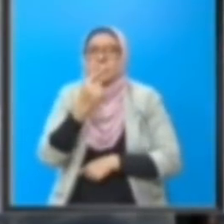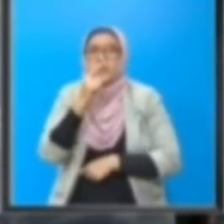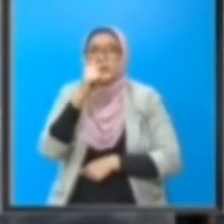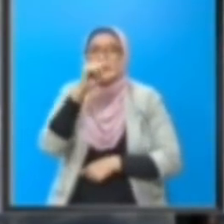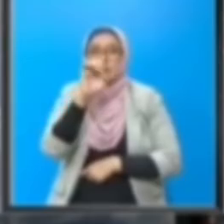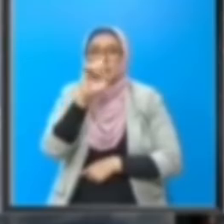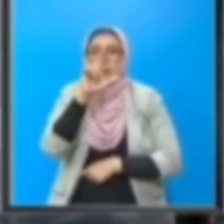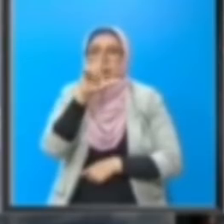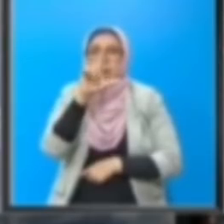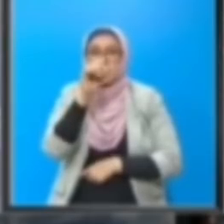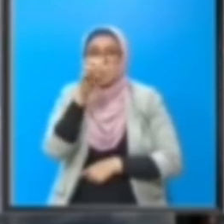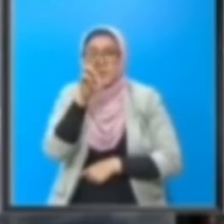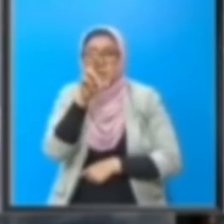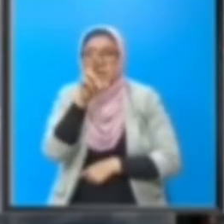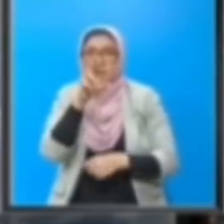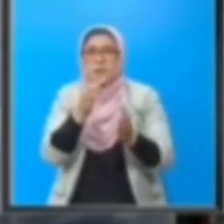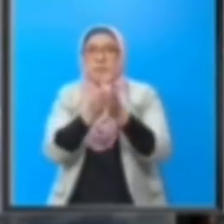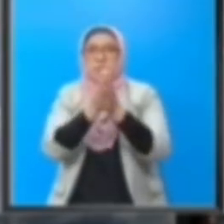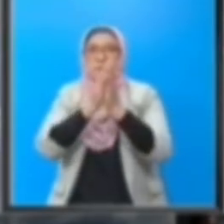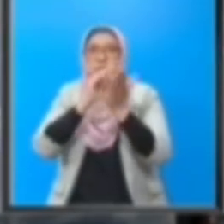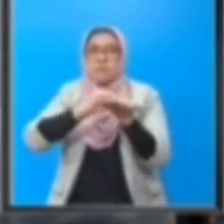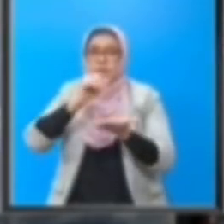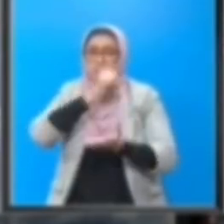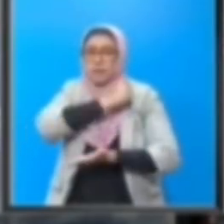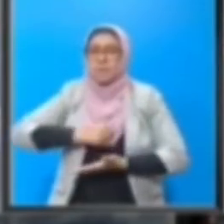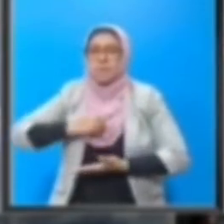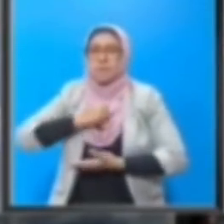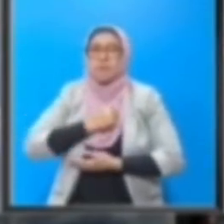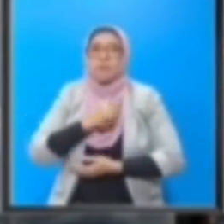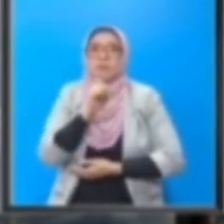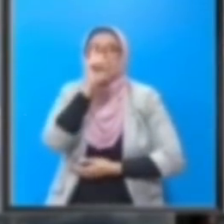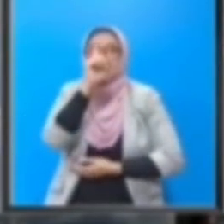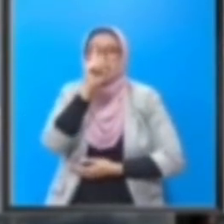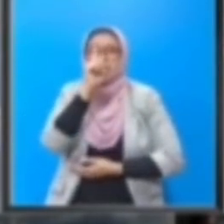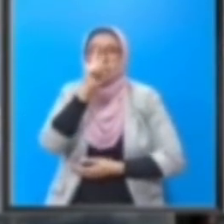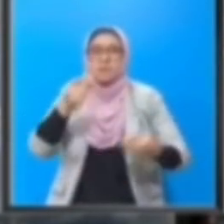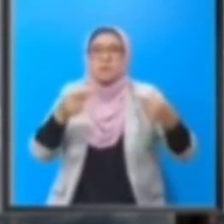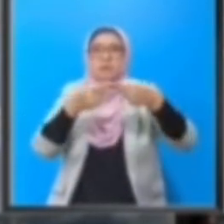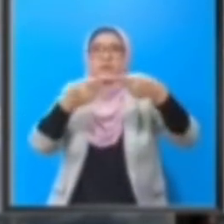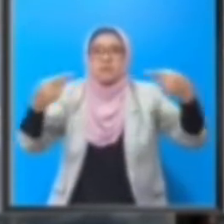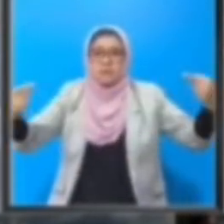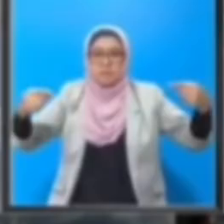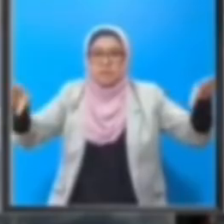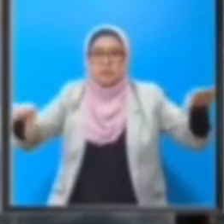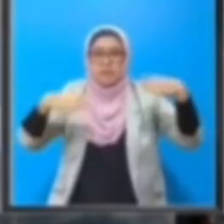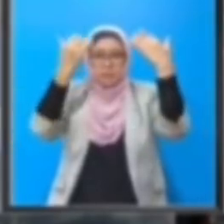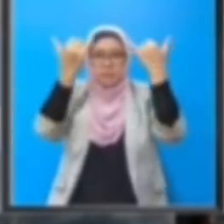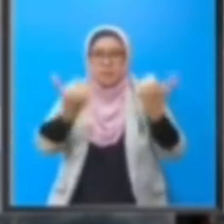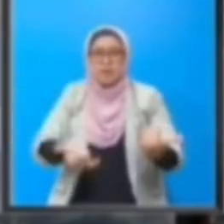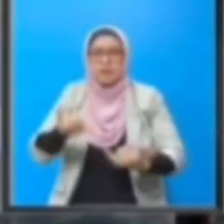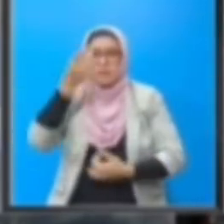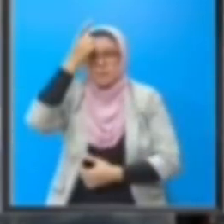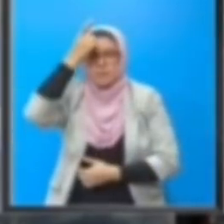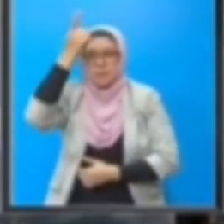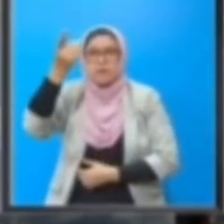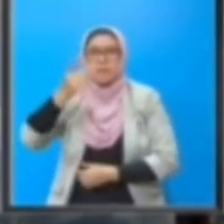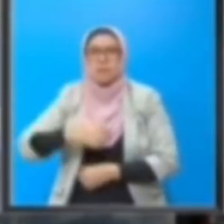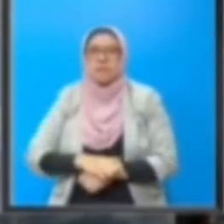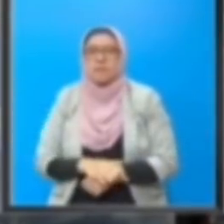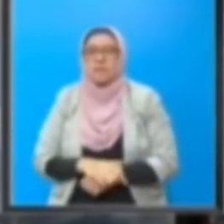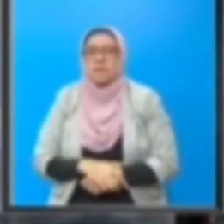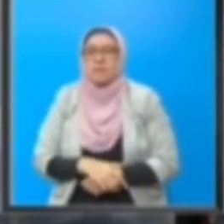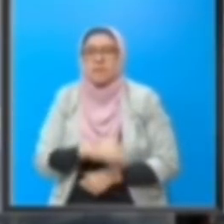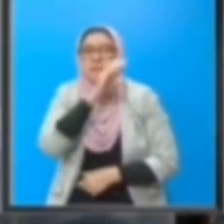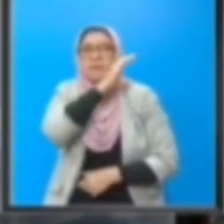maaf dan dirujuk kepada jawatan peraturan khas. Mesyuarat. Satu keputusan. Buat sekarang, Dato' Speaker. Timbalan Speaker, peraturan mesyuarat.